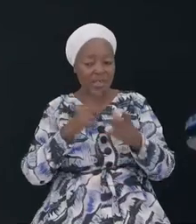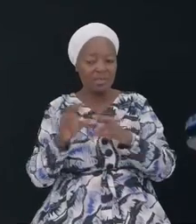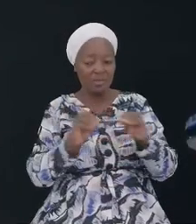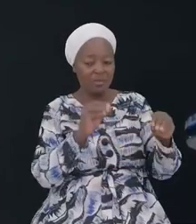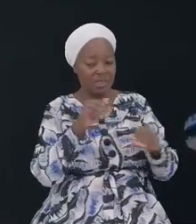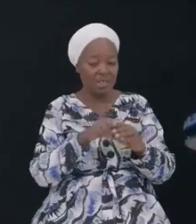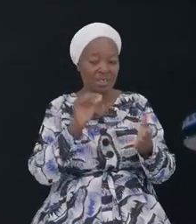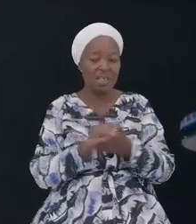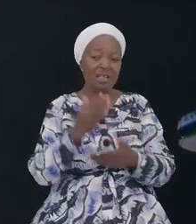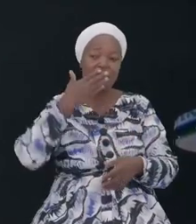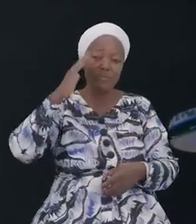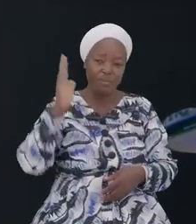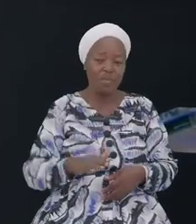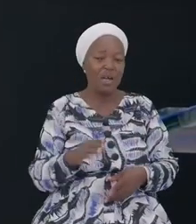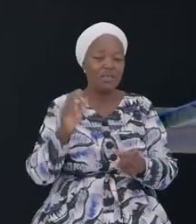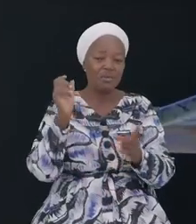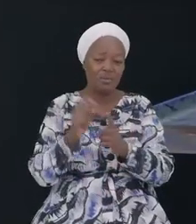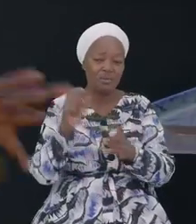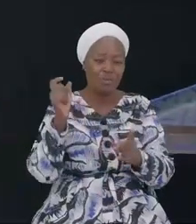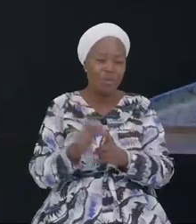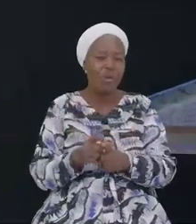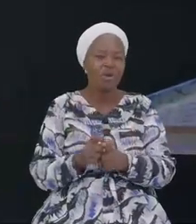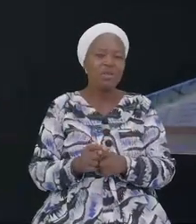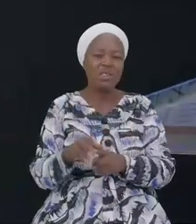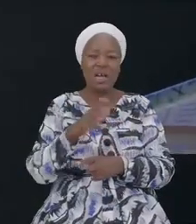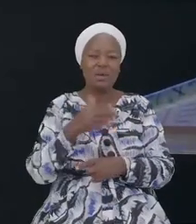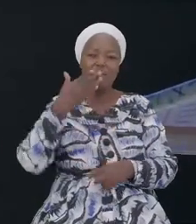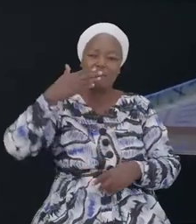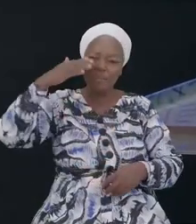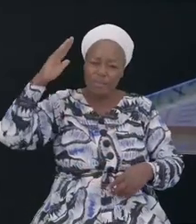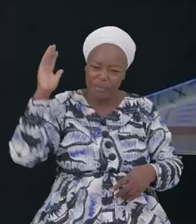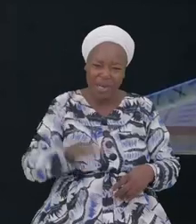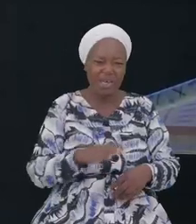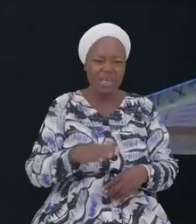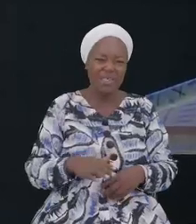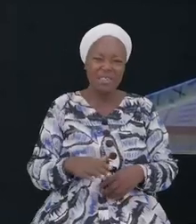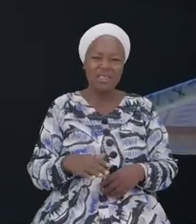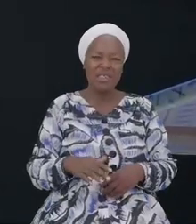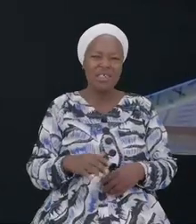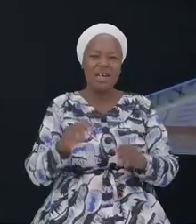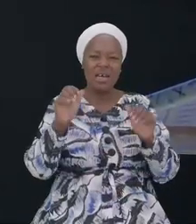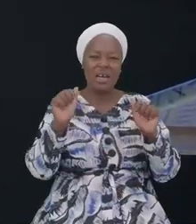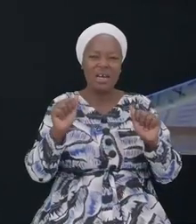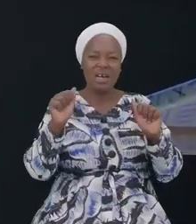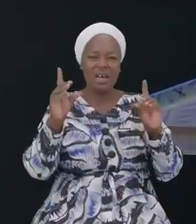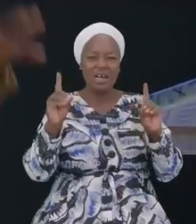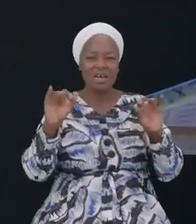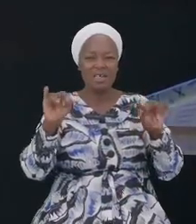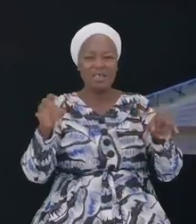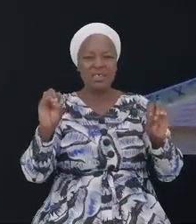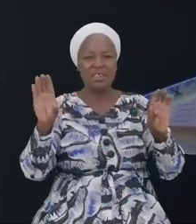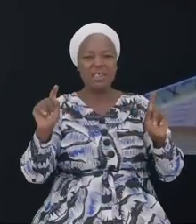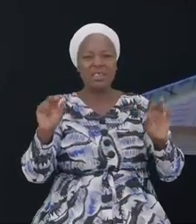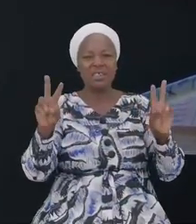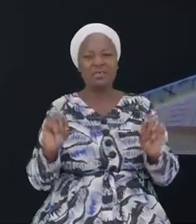mot mauvais, une phrase, un mot qui est un adjectif terrible. Nous n'utilisons pas ces